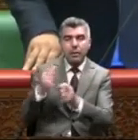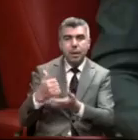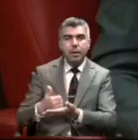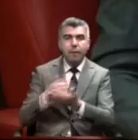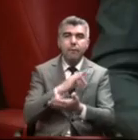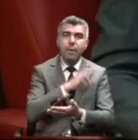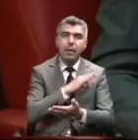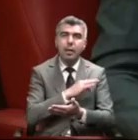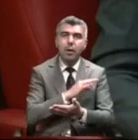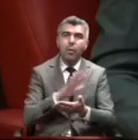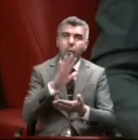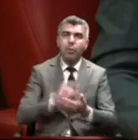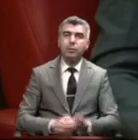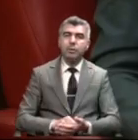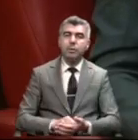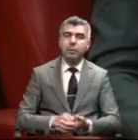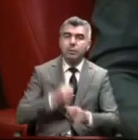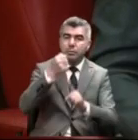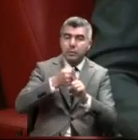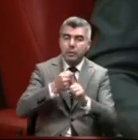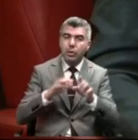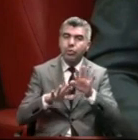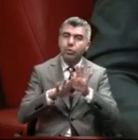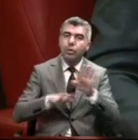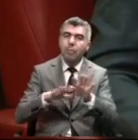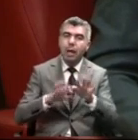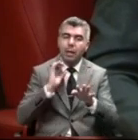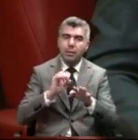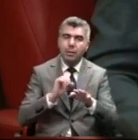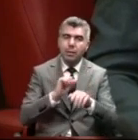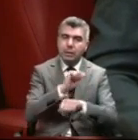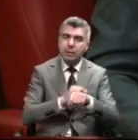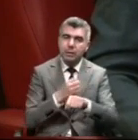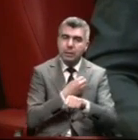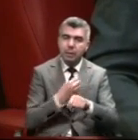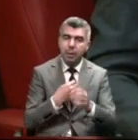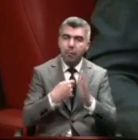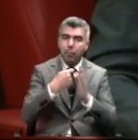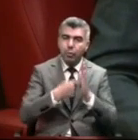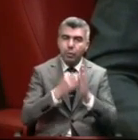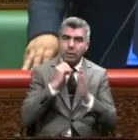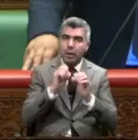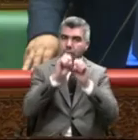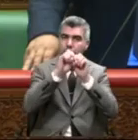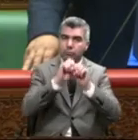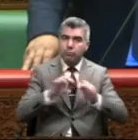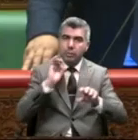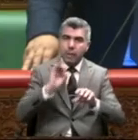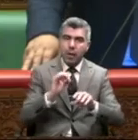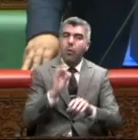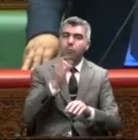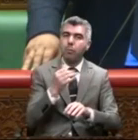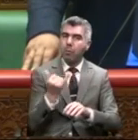للمواطنين واستكمال ورش الدوله الاجتماعيه مثل هيكله المشاريع المتعلقه بتعميم مشاريع الحمايه